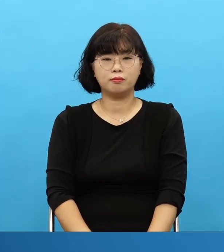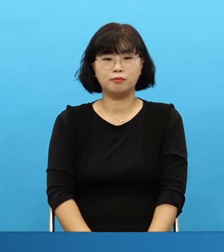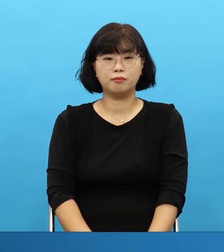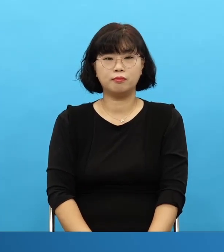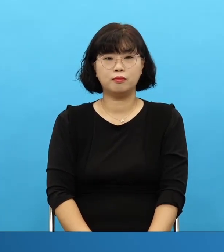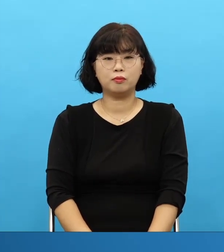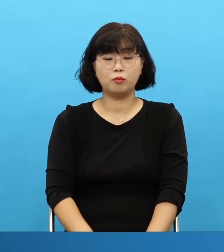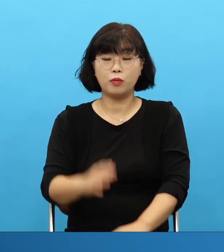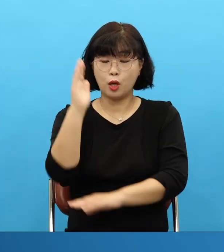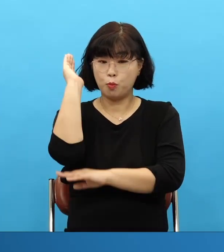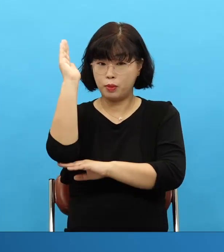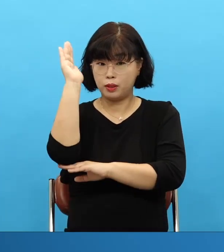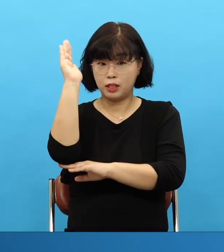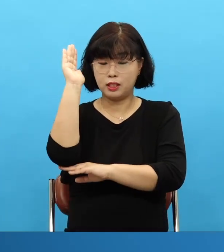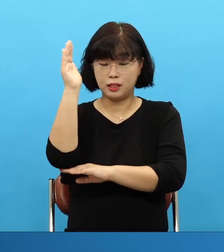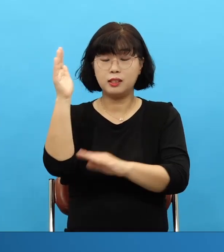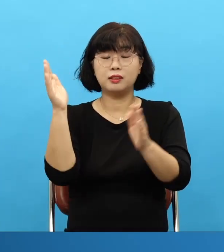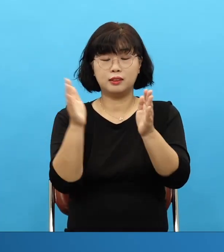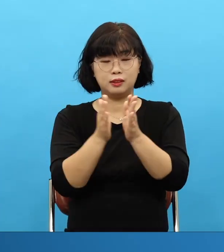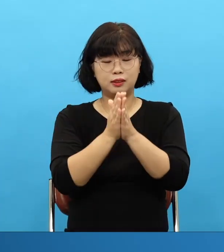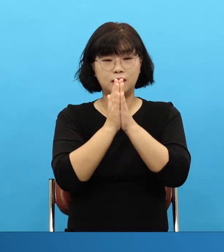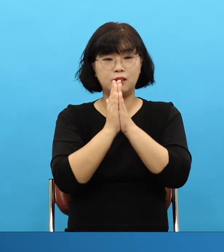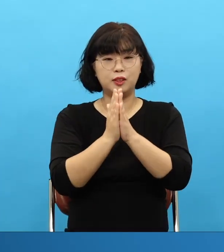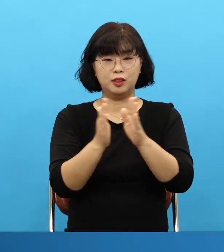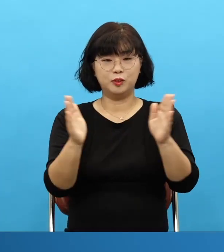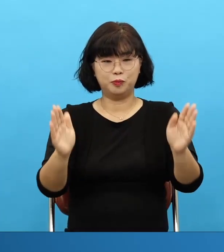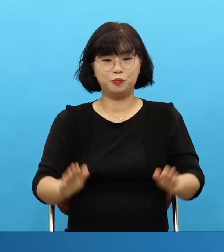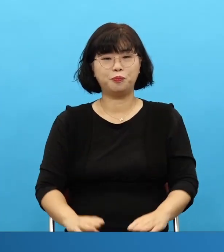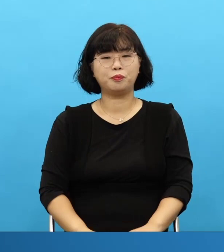유광수 목사님 나오셔서 구역공과 메시지 선포해 주시겠습니다.